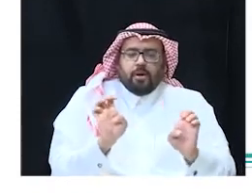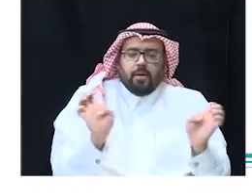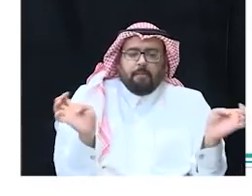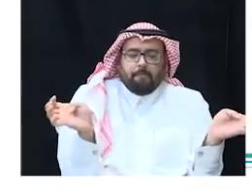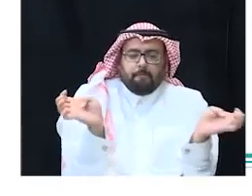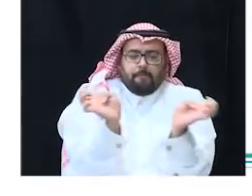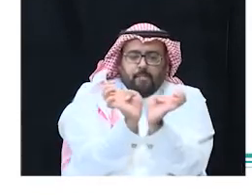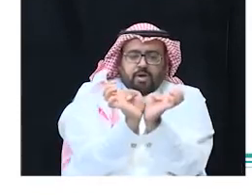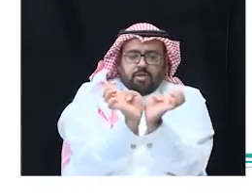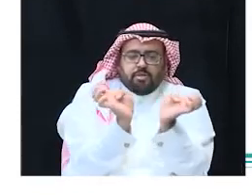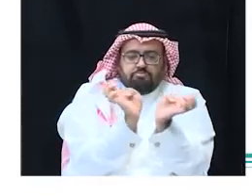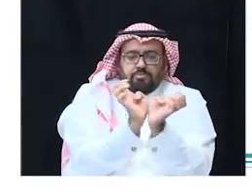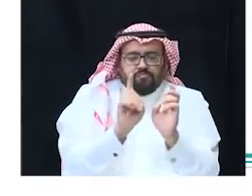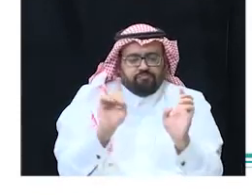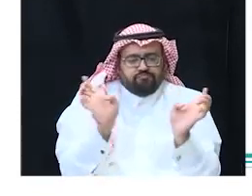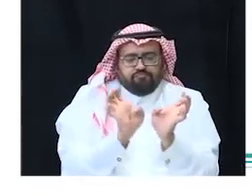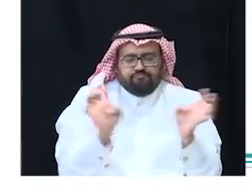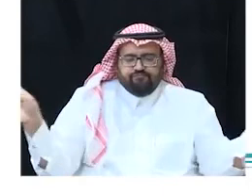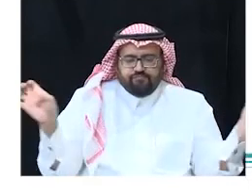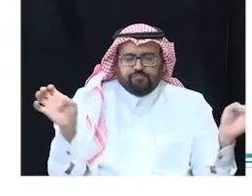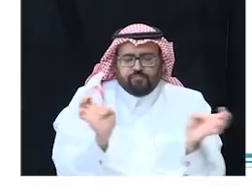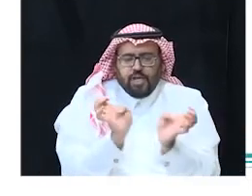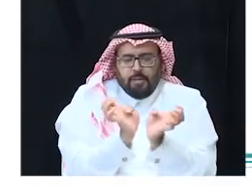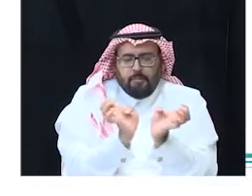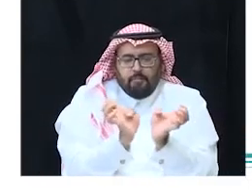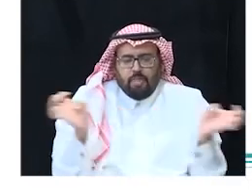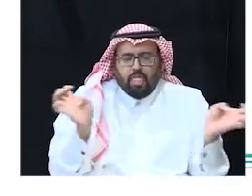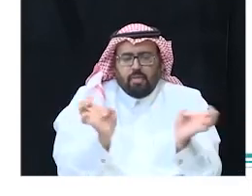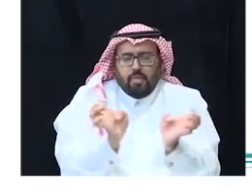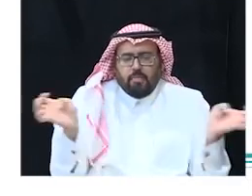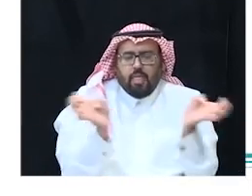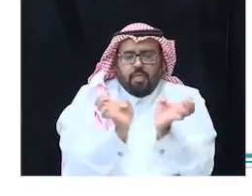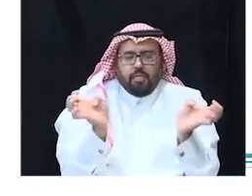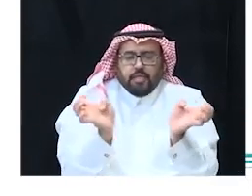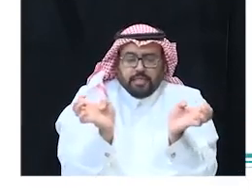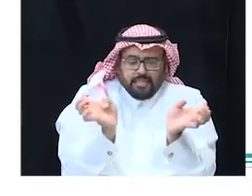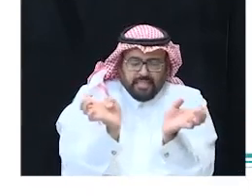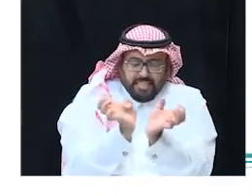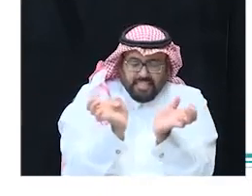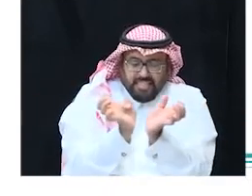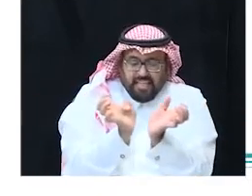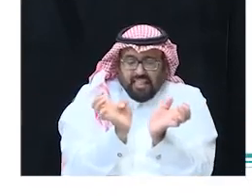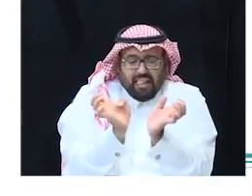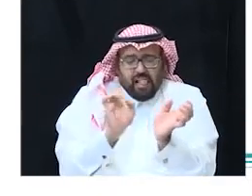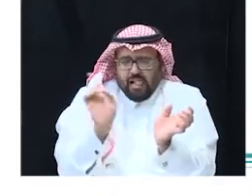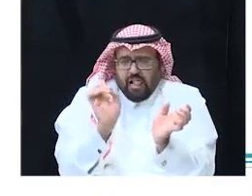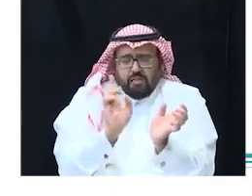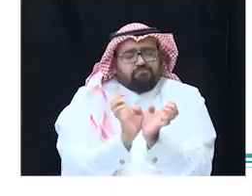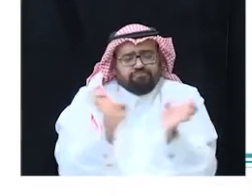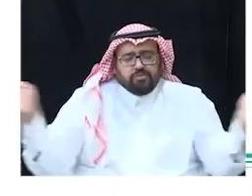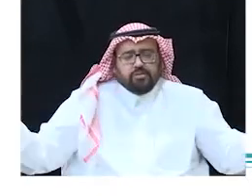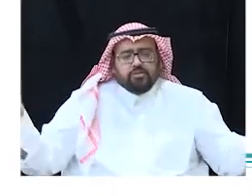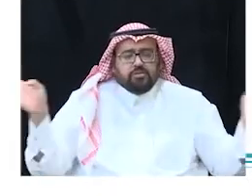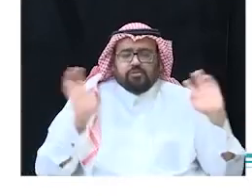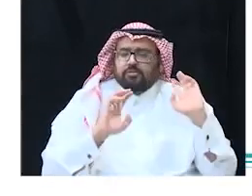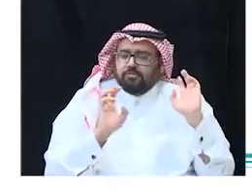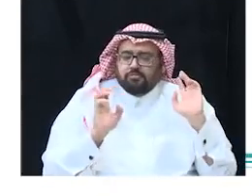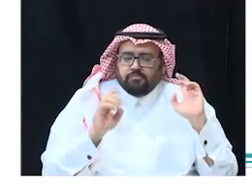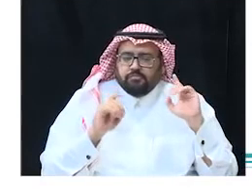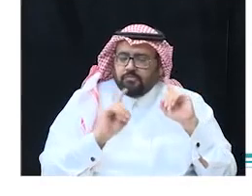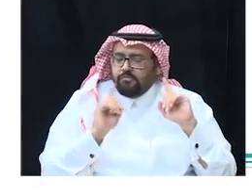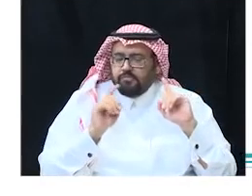إذا وضعنا القطبين الجنوبيين أحداهما بجنب الآخر فسوف نلاحظ